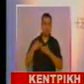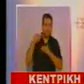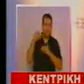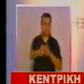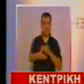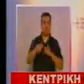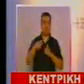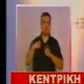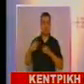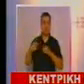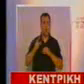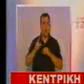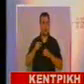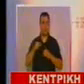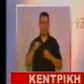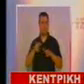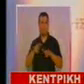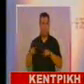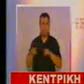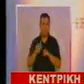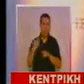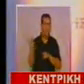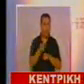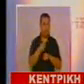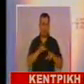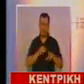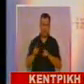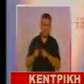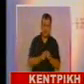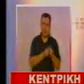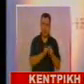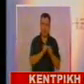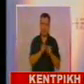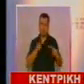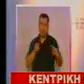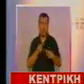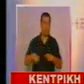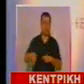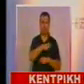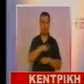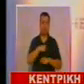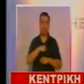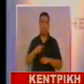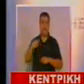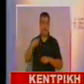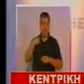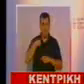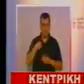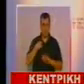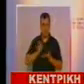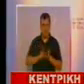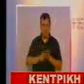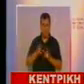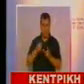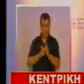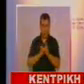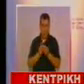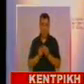κόντρα στο ρεύμα. Το ΚΚΕ πρέπει να στηριχθεί